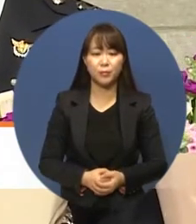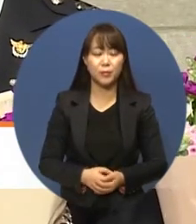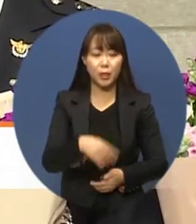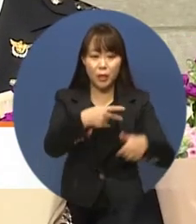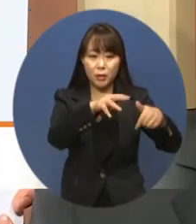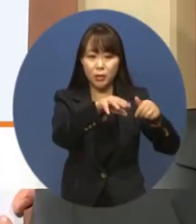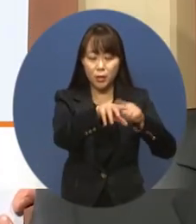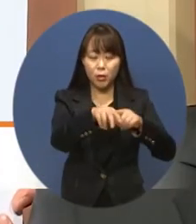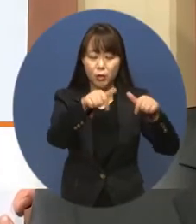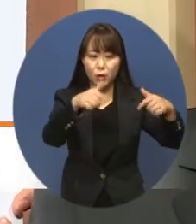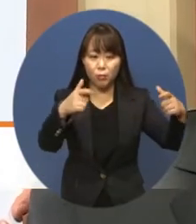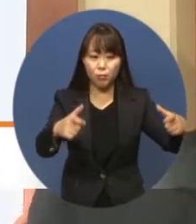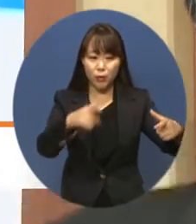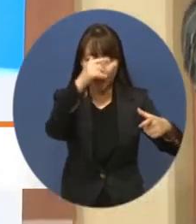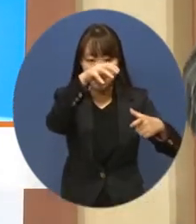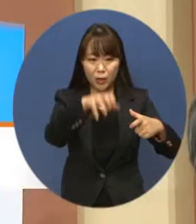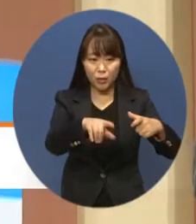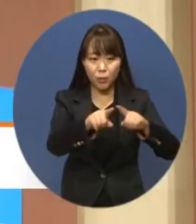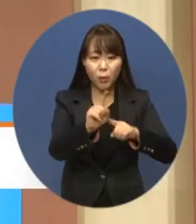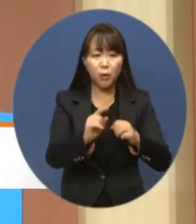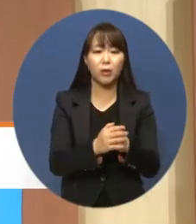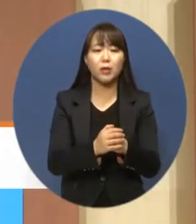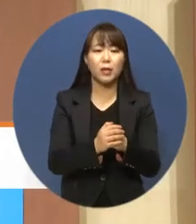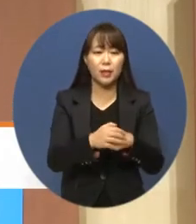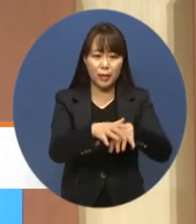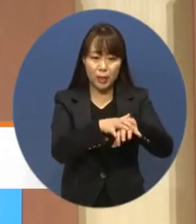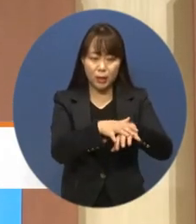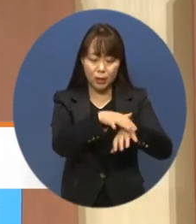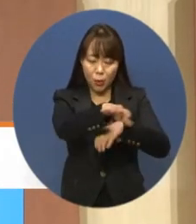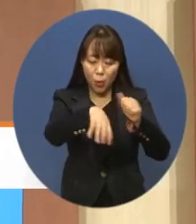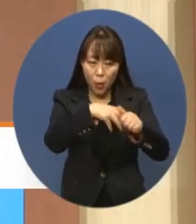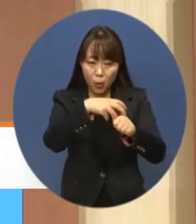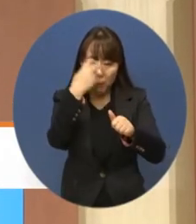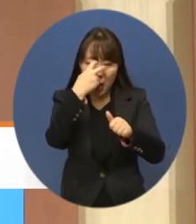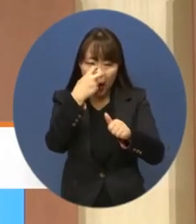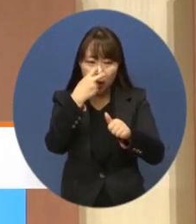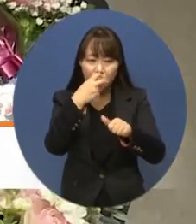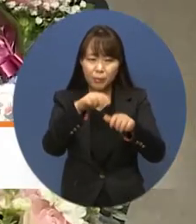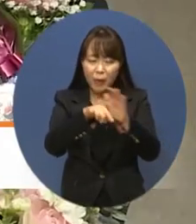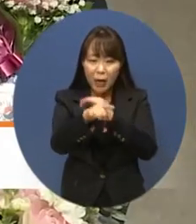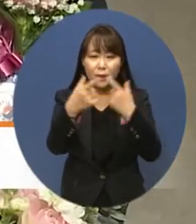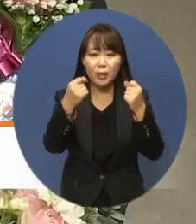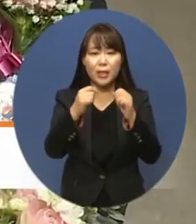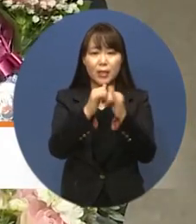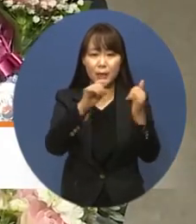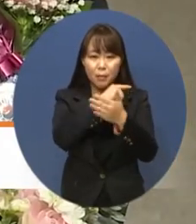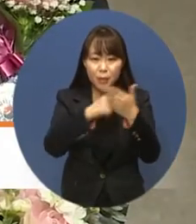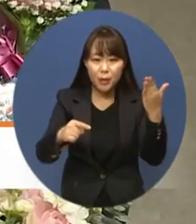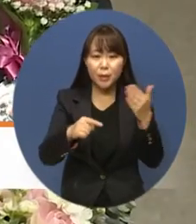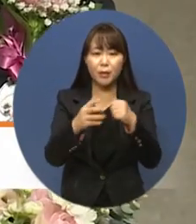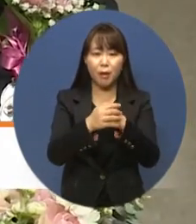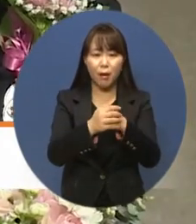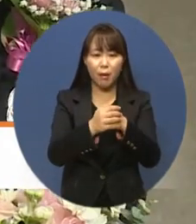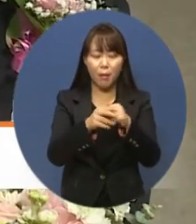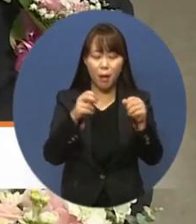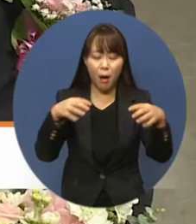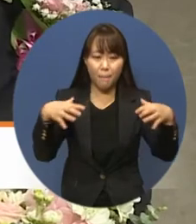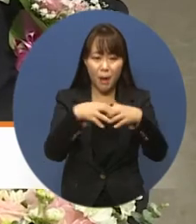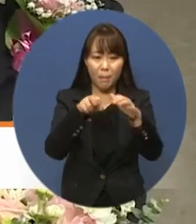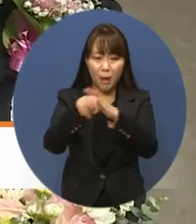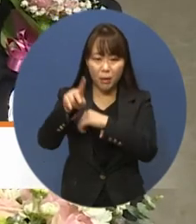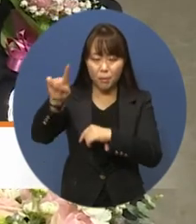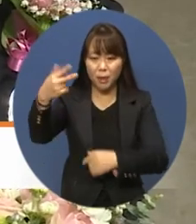인천서부경찰서 교통범죄수사팀은 체계적 현장 분석과 탐문 수사로 인명피해 뺑소니